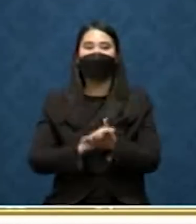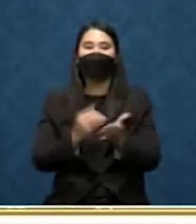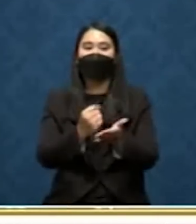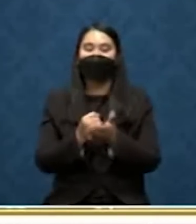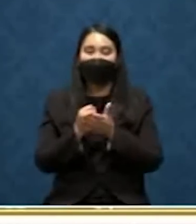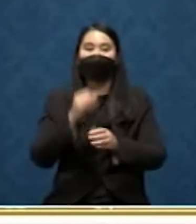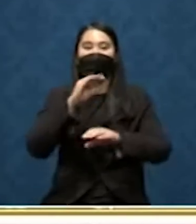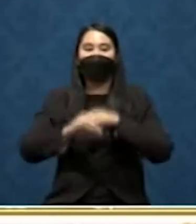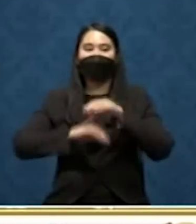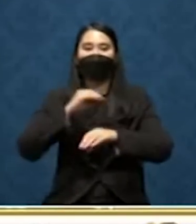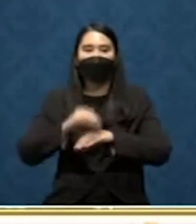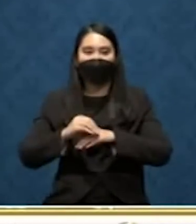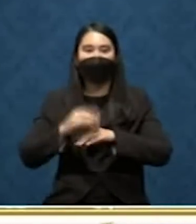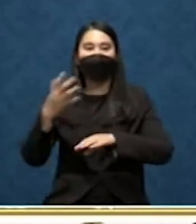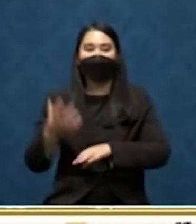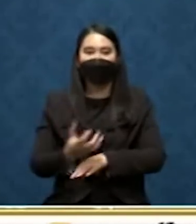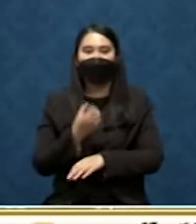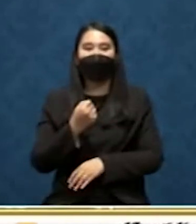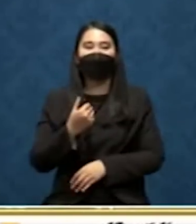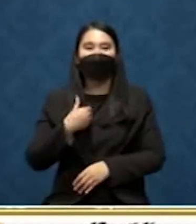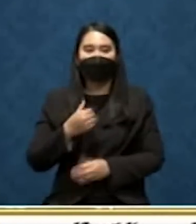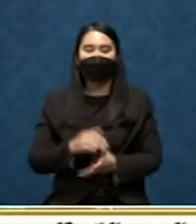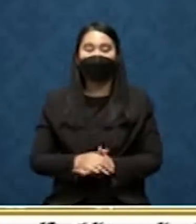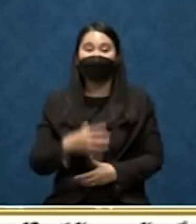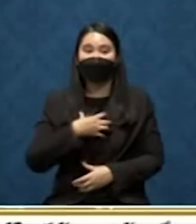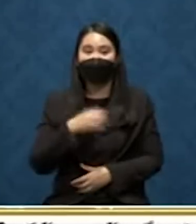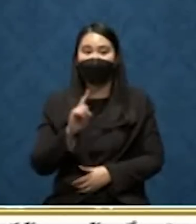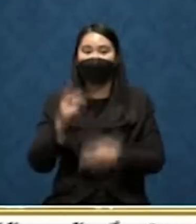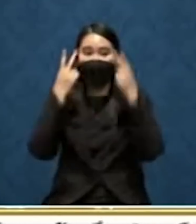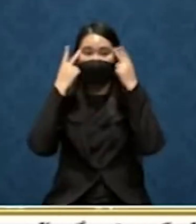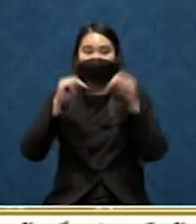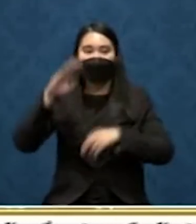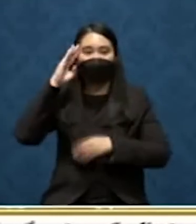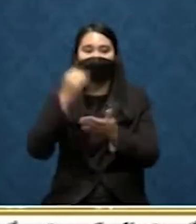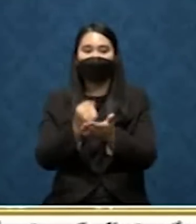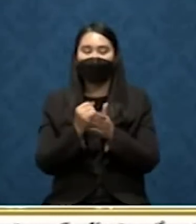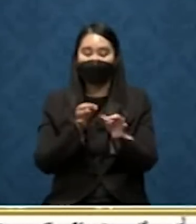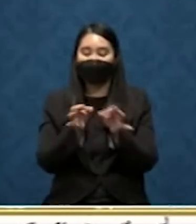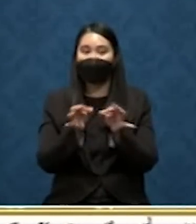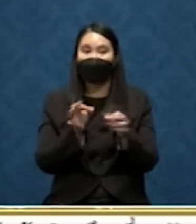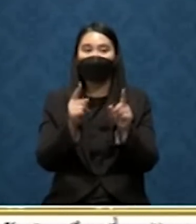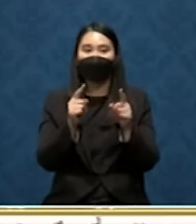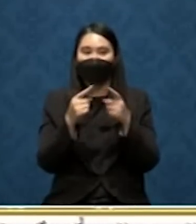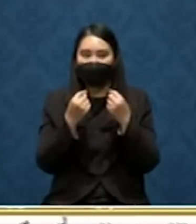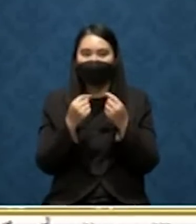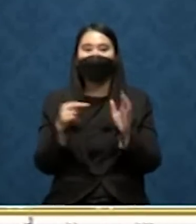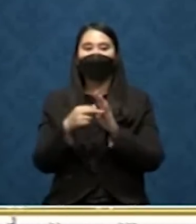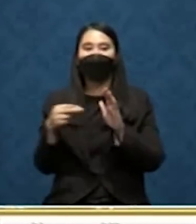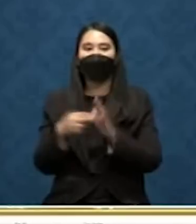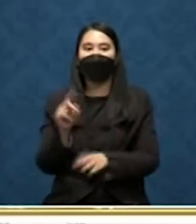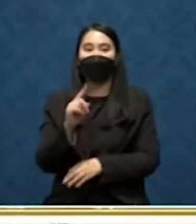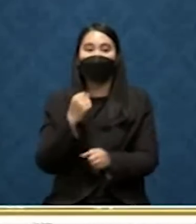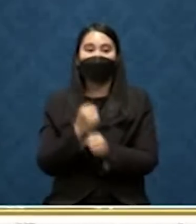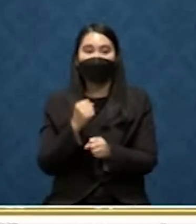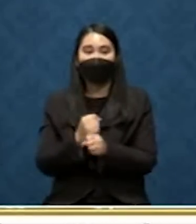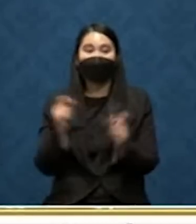wiseซสรางพักให่ใหด้วยถ้าใช่นั้แล้วผมกอยากให้คนเอกประยุต wornช่วยชี้แจงมาด้วยครับว่ด้ายมีการทํ